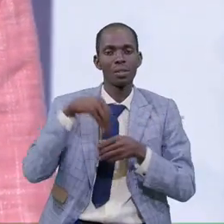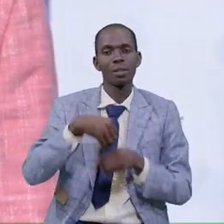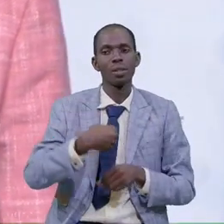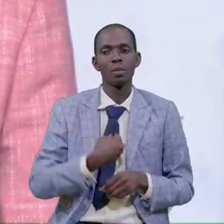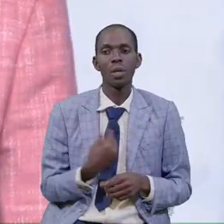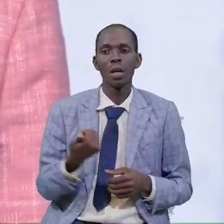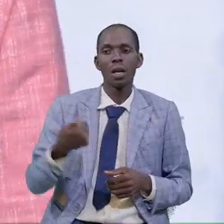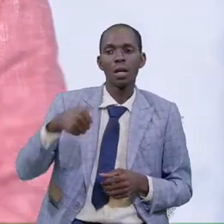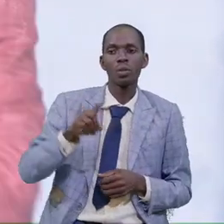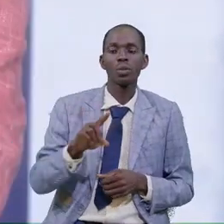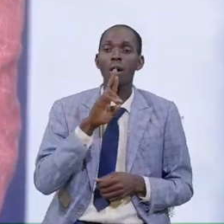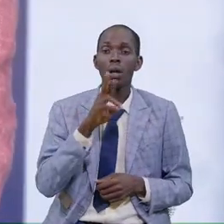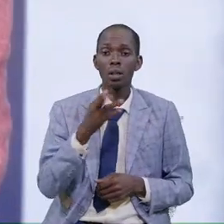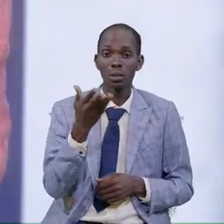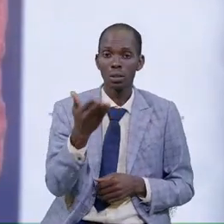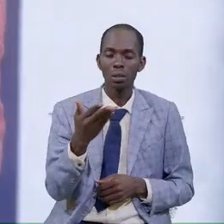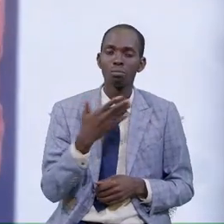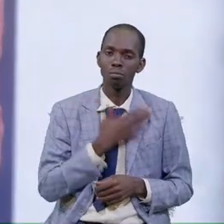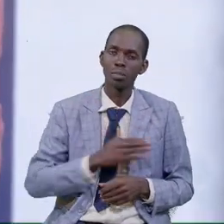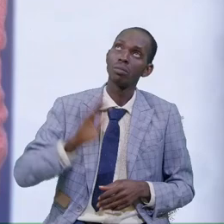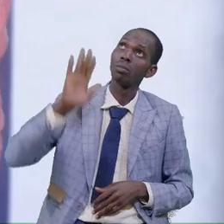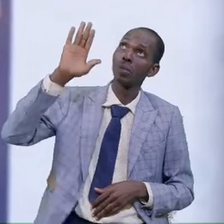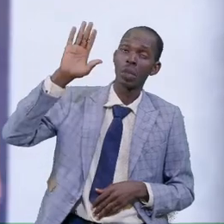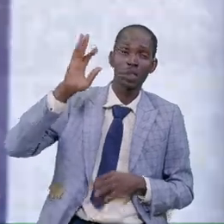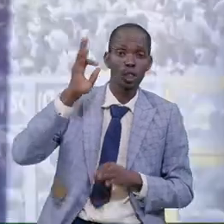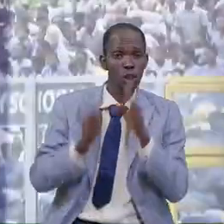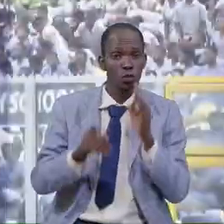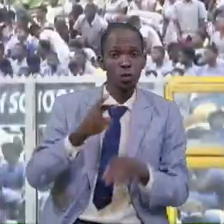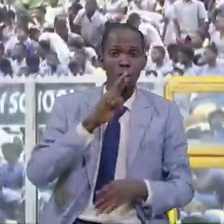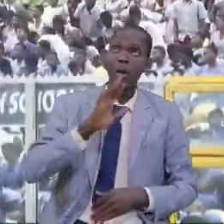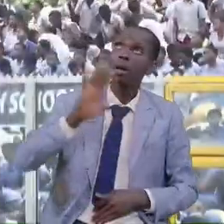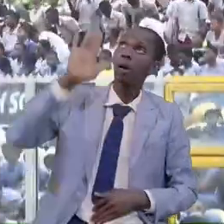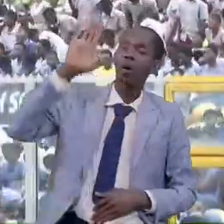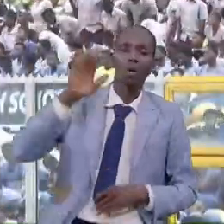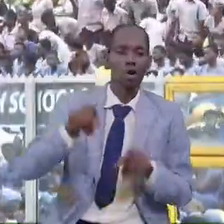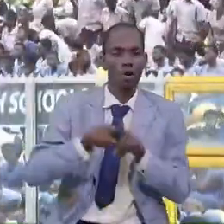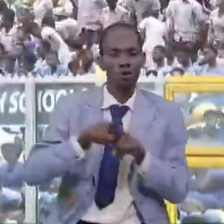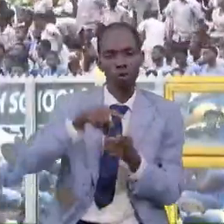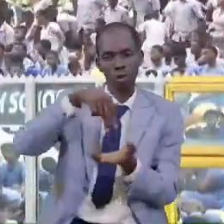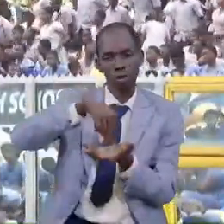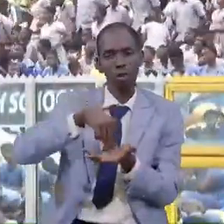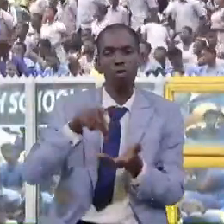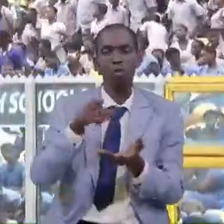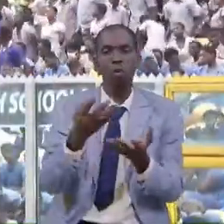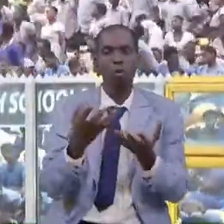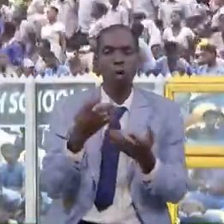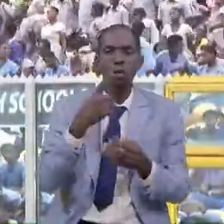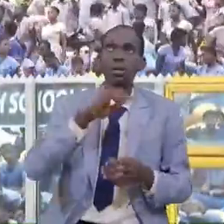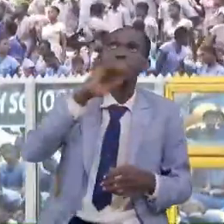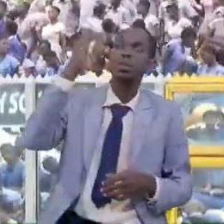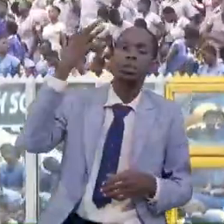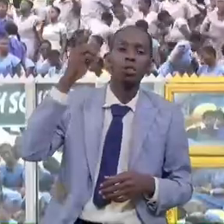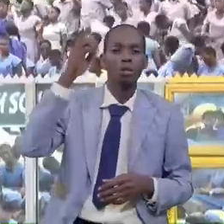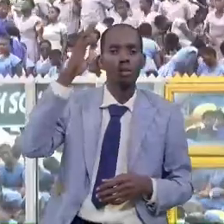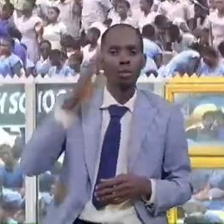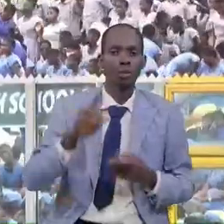main, mets-toi debout, levez-vous, tu as levé la main, mets-toi debout, tu veux la grâce de Dieu dans ta vie, tu veux le salut du Seigneur dans